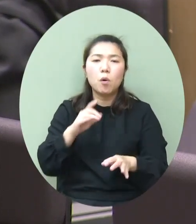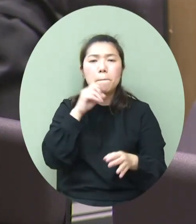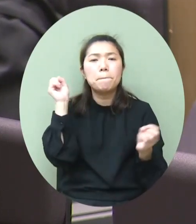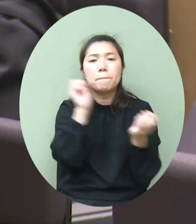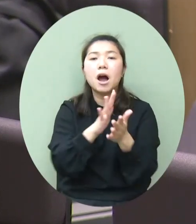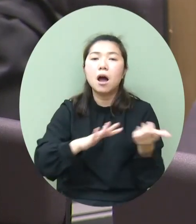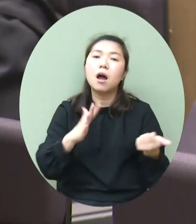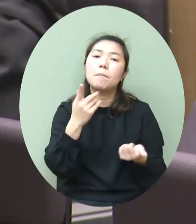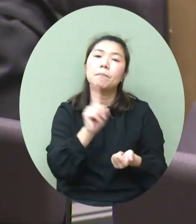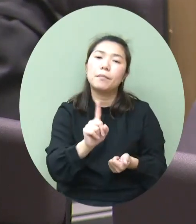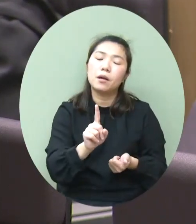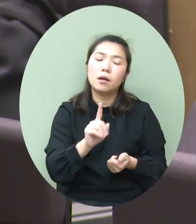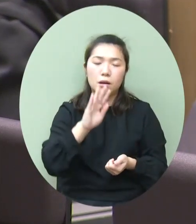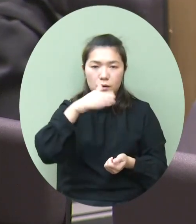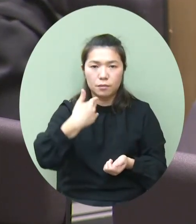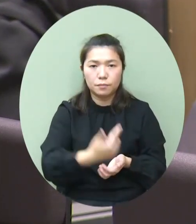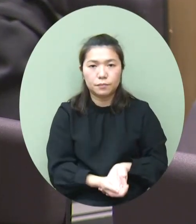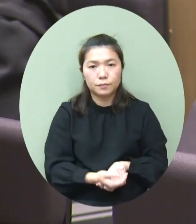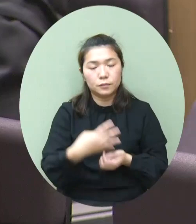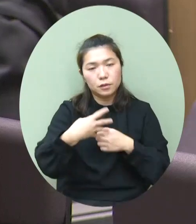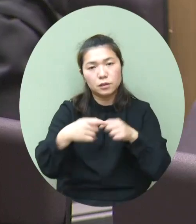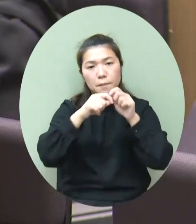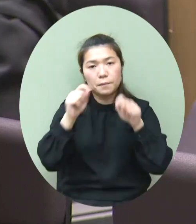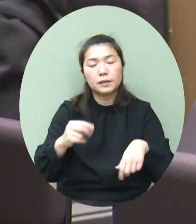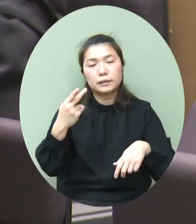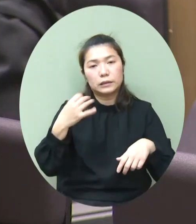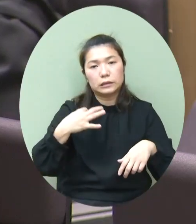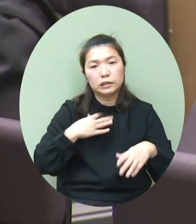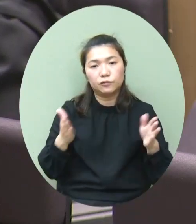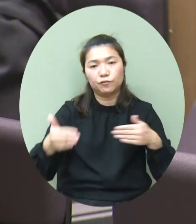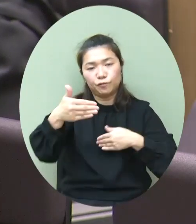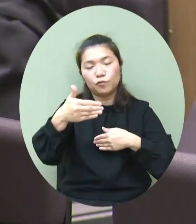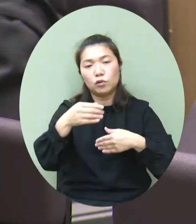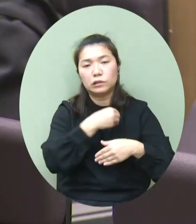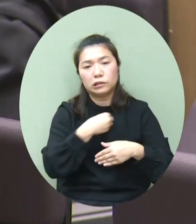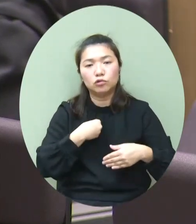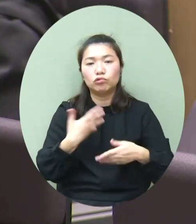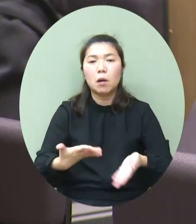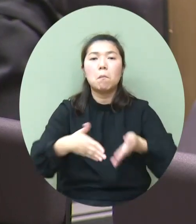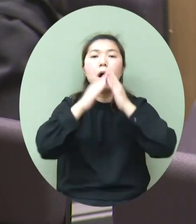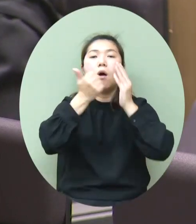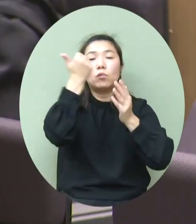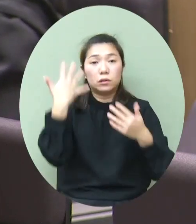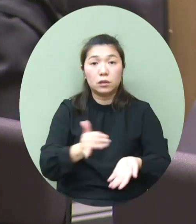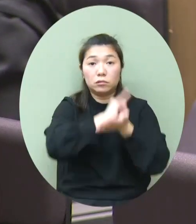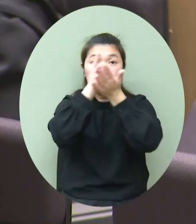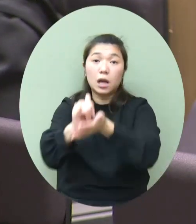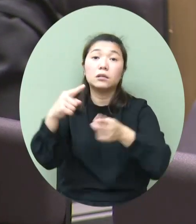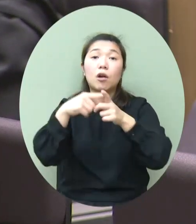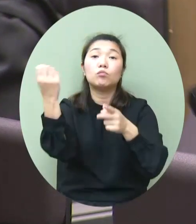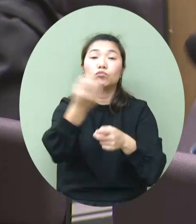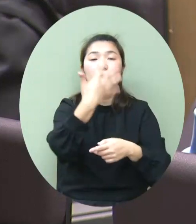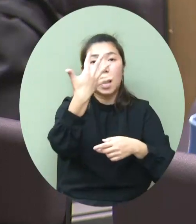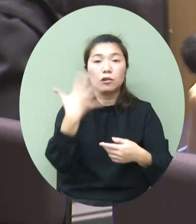在青衣的方舱医院已经建好，想请问目前的入住人数是多少，使用率又是多少？谢